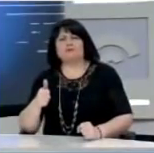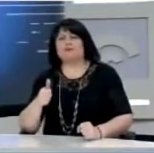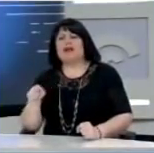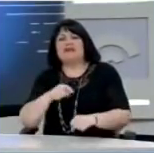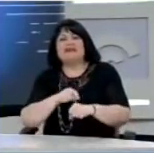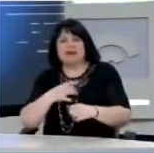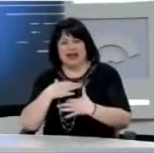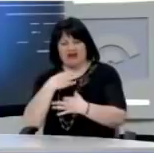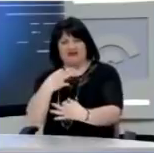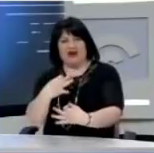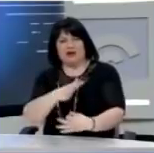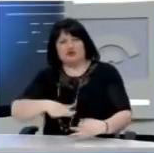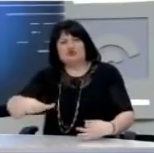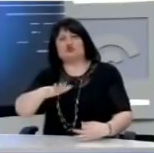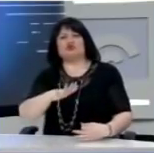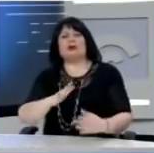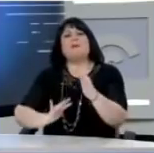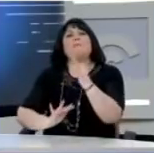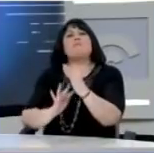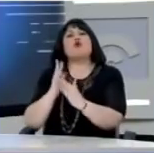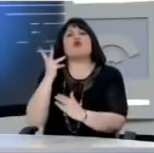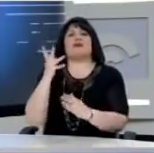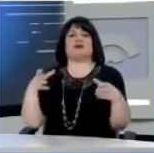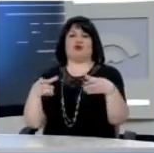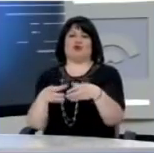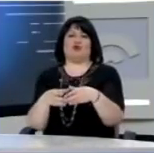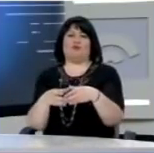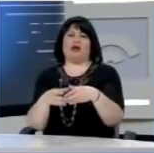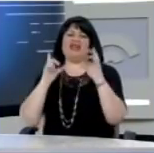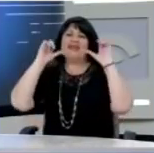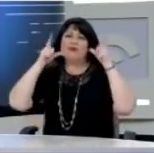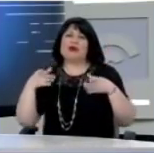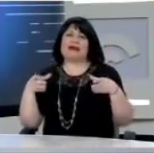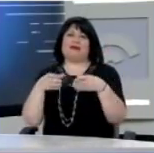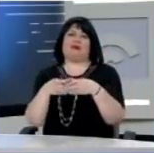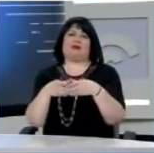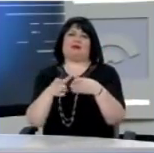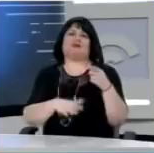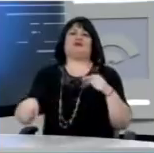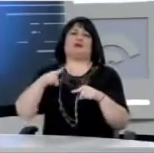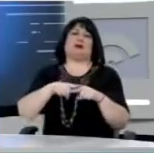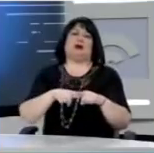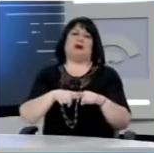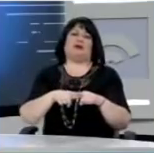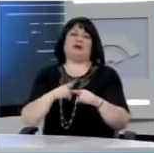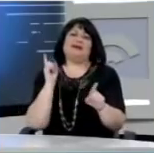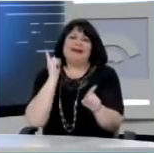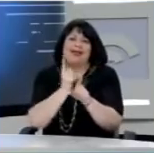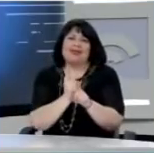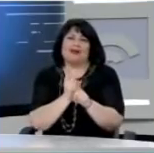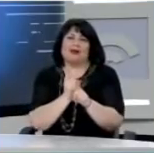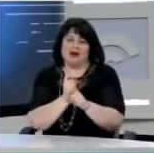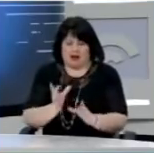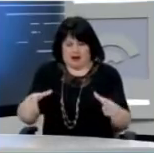μας, της προοδευτικής παράταξης, της δημοκρατικής παράταξης στη χώρα. Και κυρίως είναι